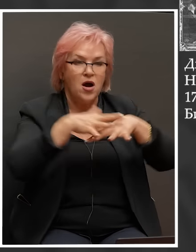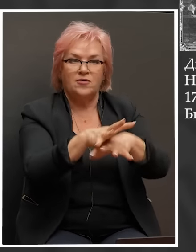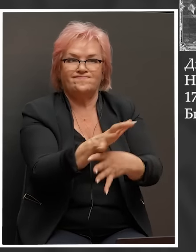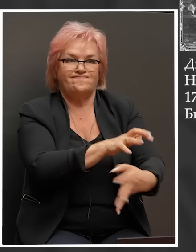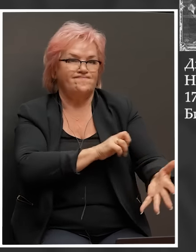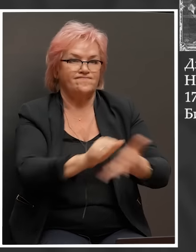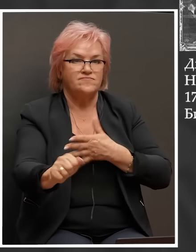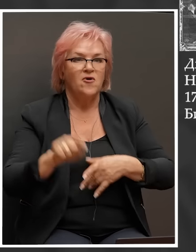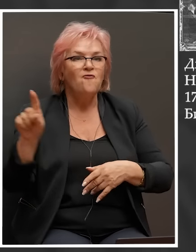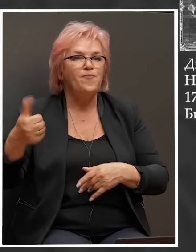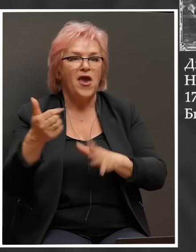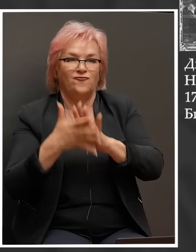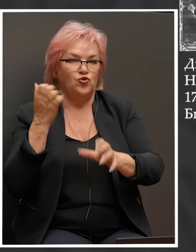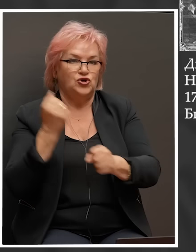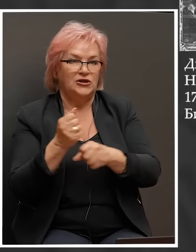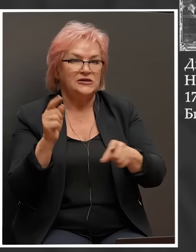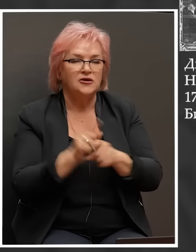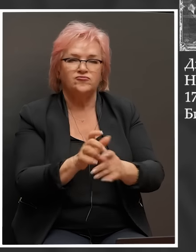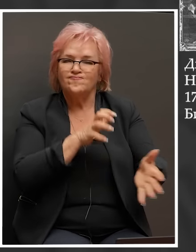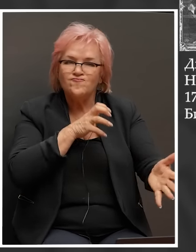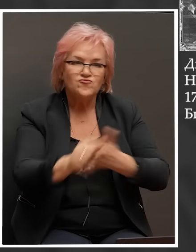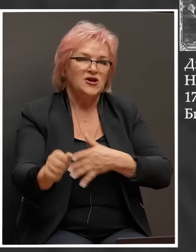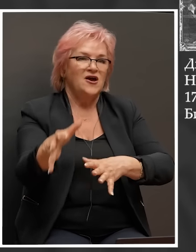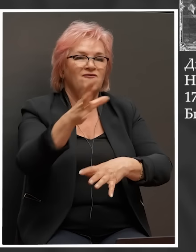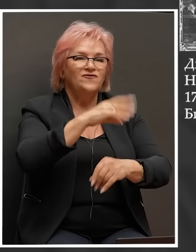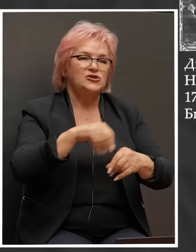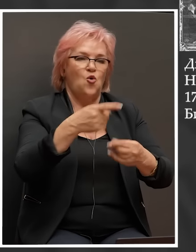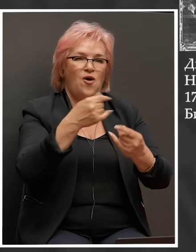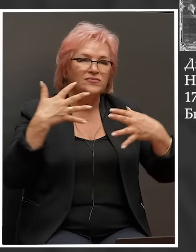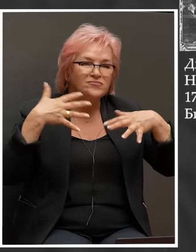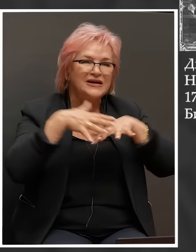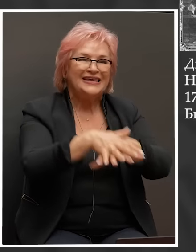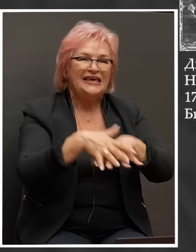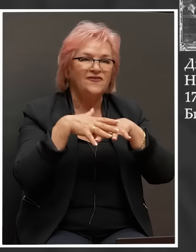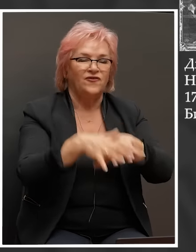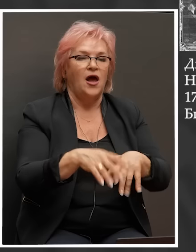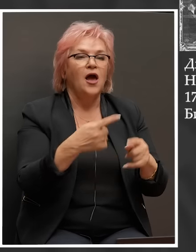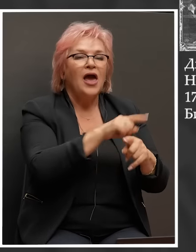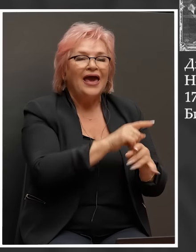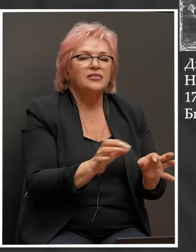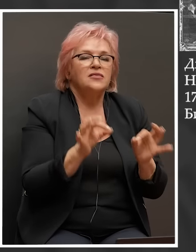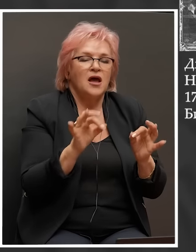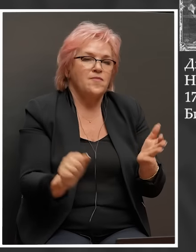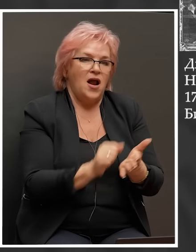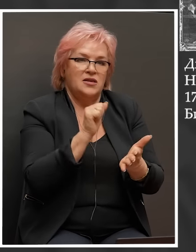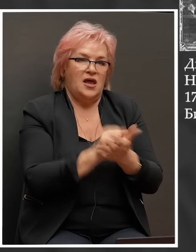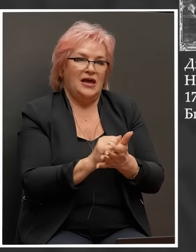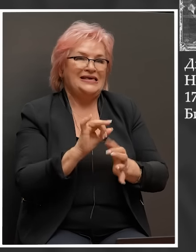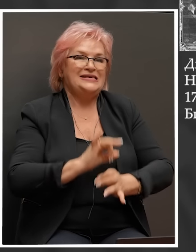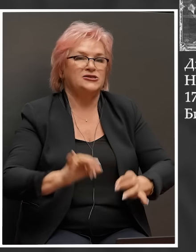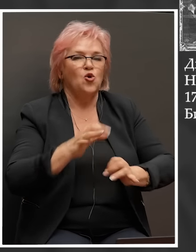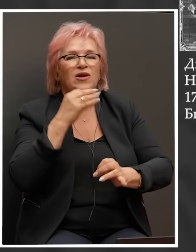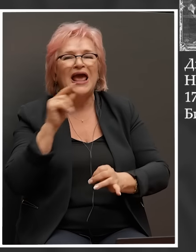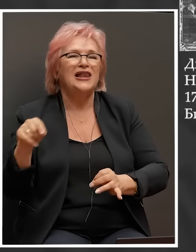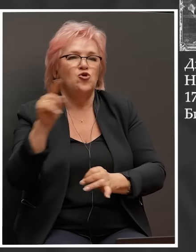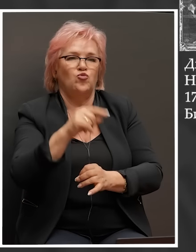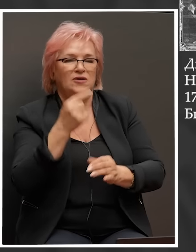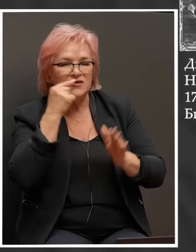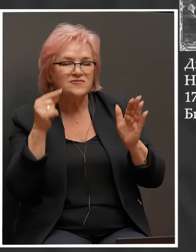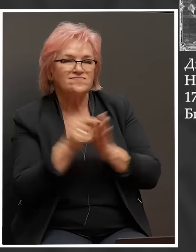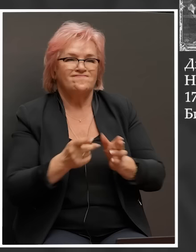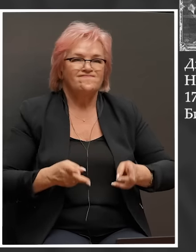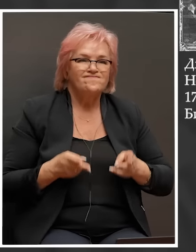они всегда делают в первую очередь. Уничтожение инфраструктуры – это такая, я так понимаю, нормальная, стандартная история для любых варваров. Почему